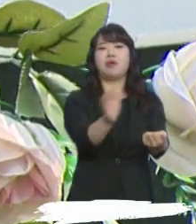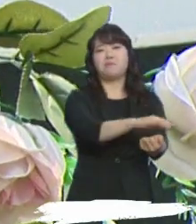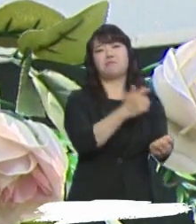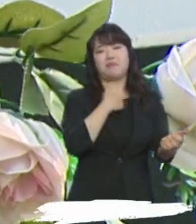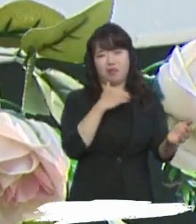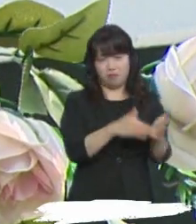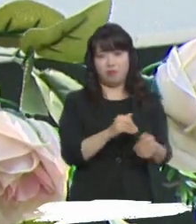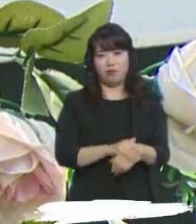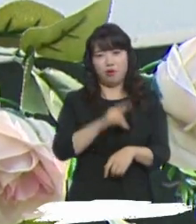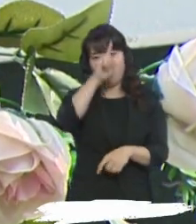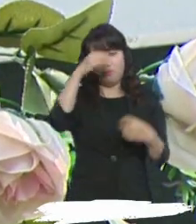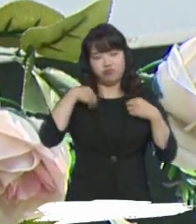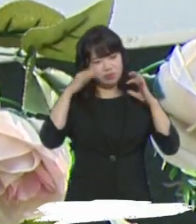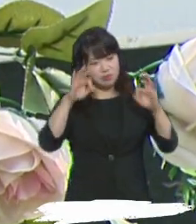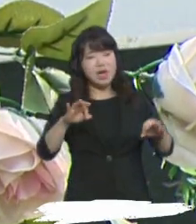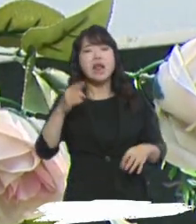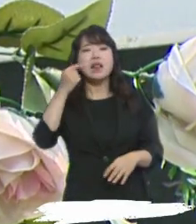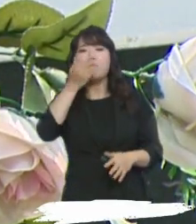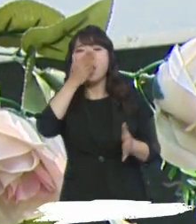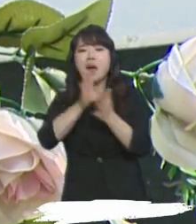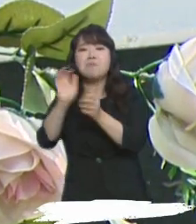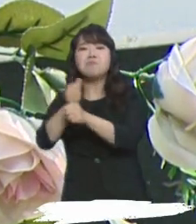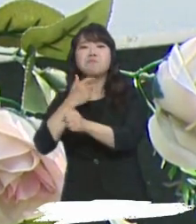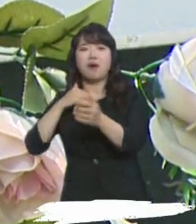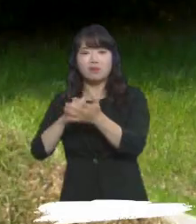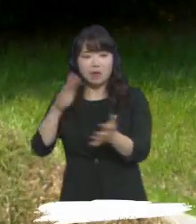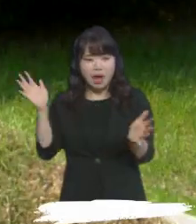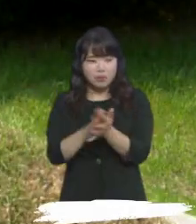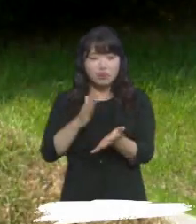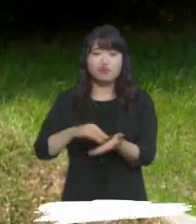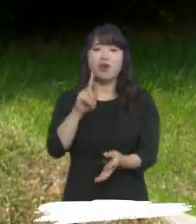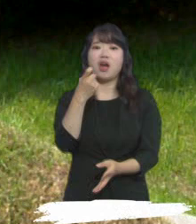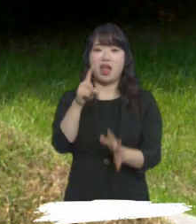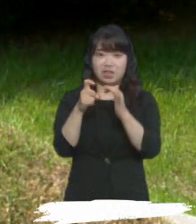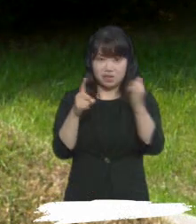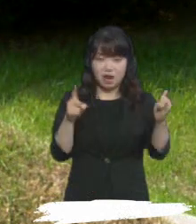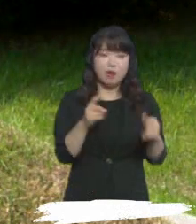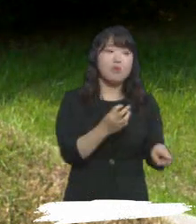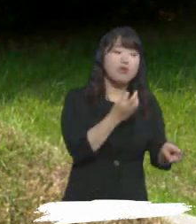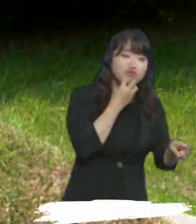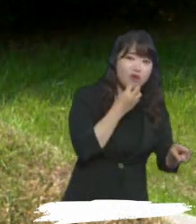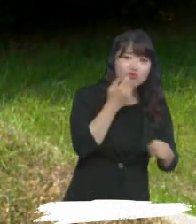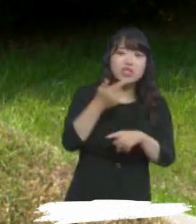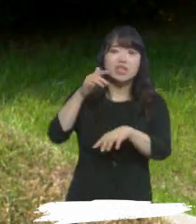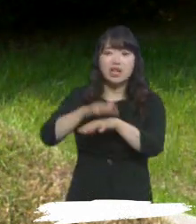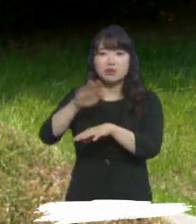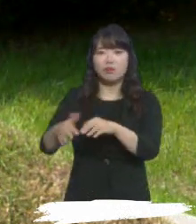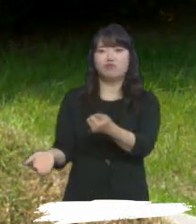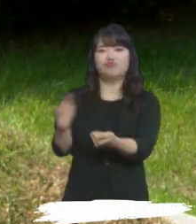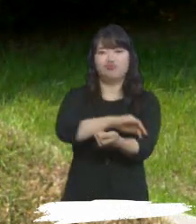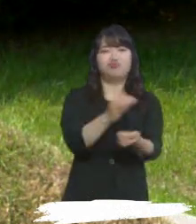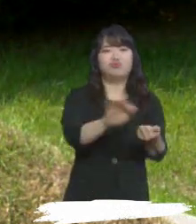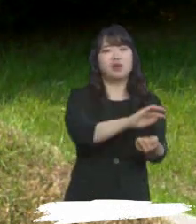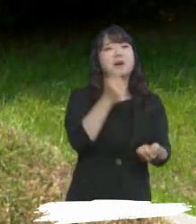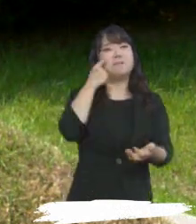이들처럼 국가가 공인한 친일 반민족 행위자 11명이 현재 서울과 대전 현충원에 안장돼